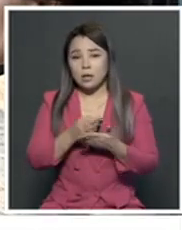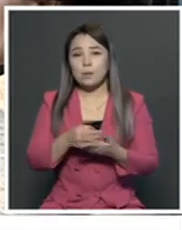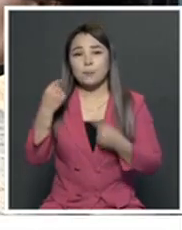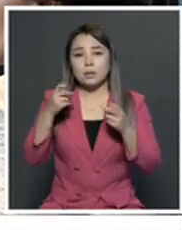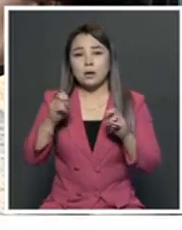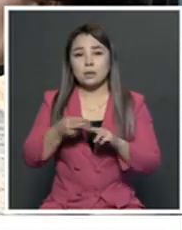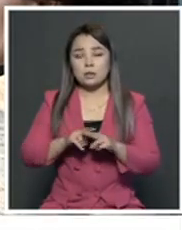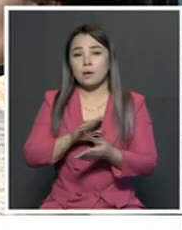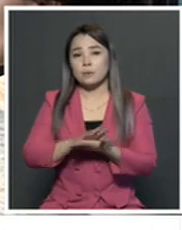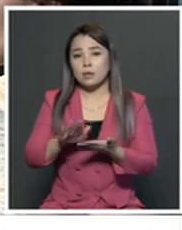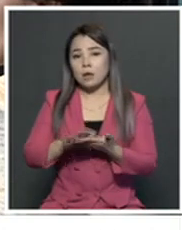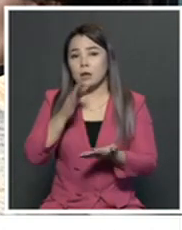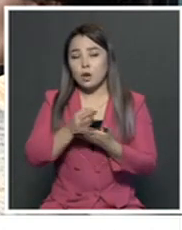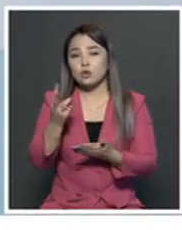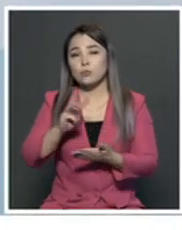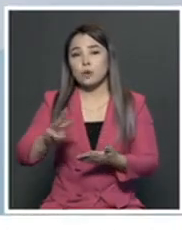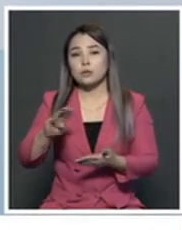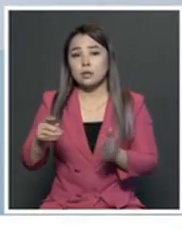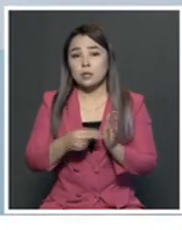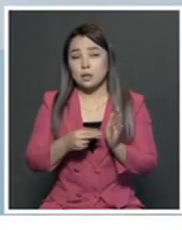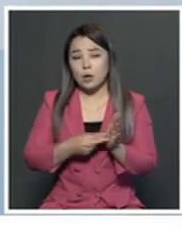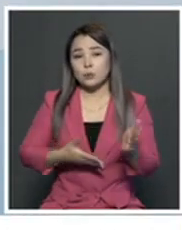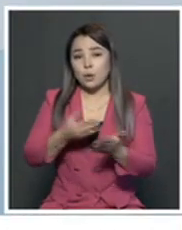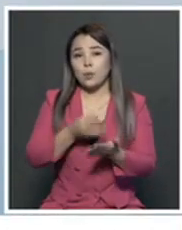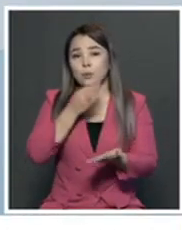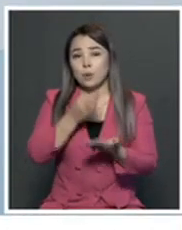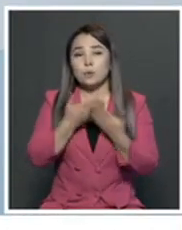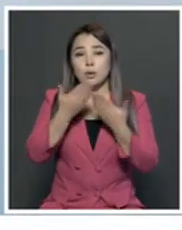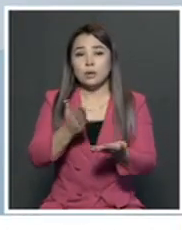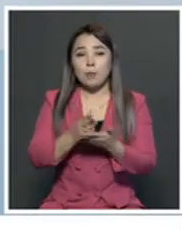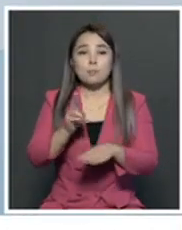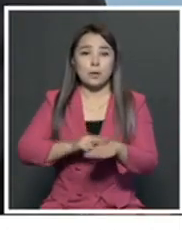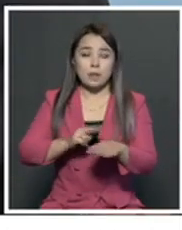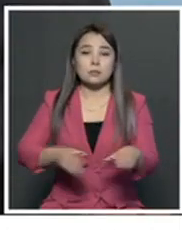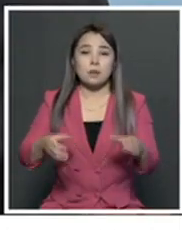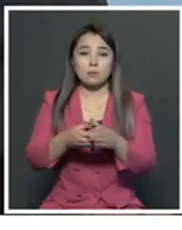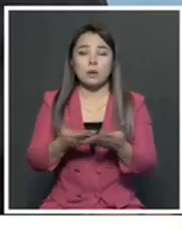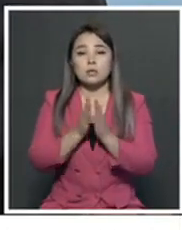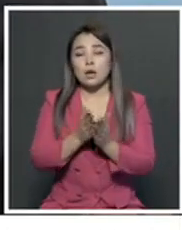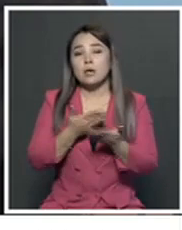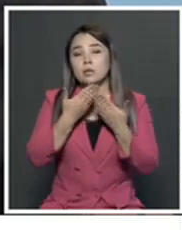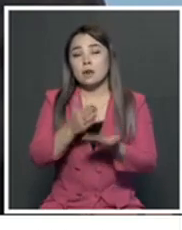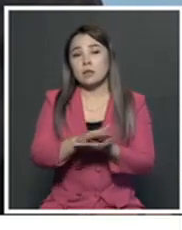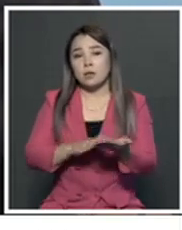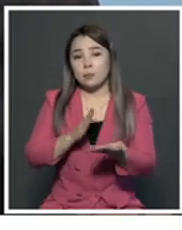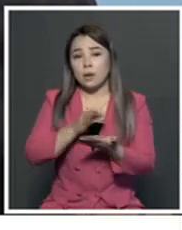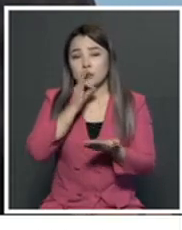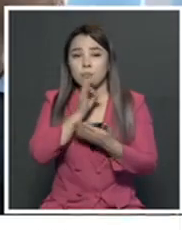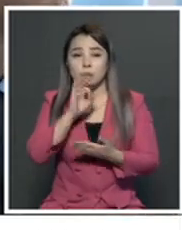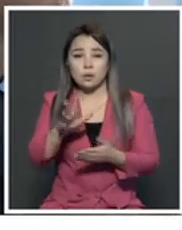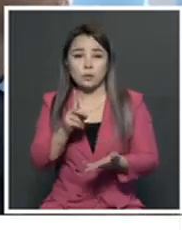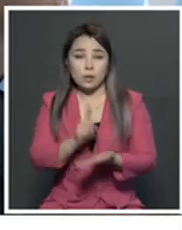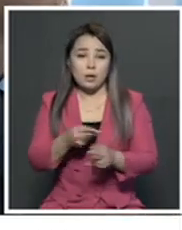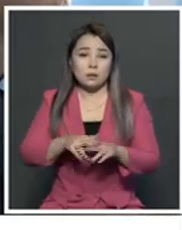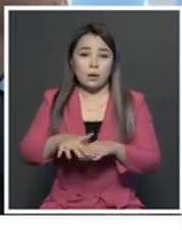моральдық зиянды өтеу ретінде 3 миллион теңге төлеуді сұраған. Одан бөлек полиция департаментінен кешірім сұрауын талап еткен. Сот оның бұл талаптарын жартылай